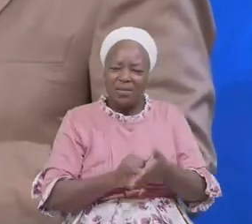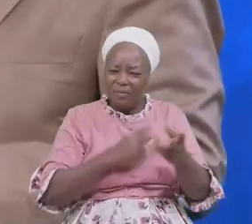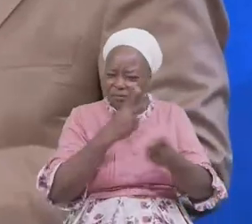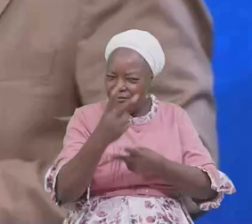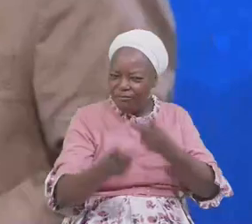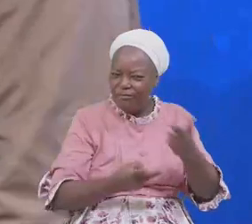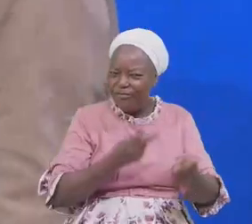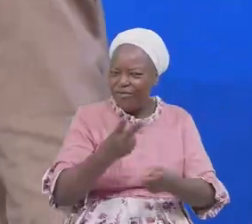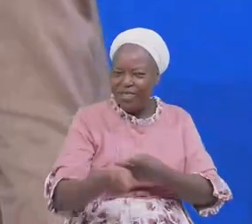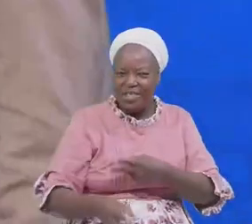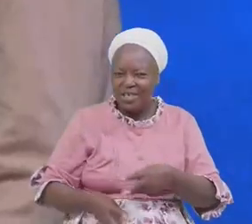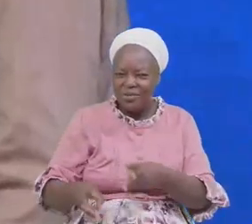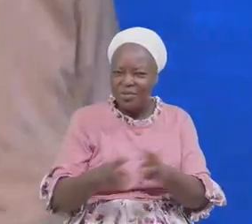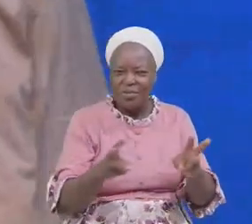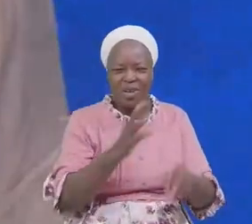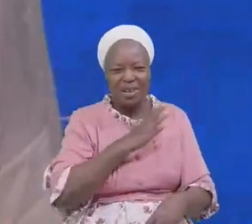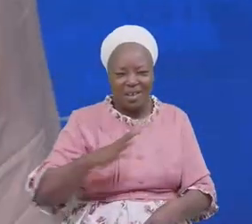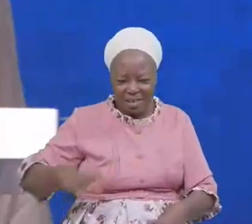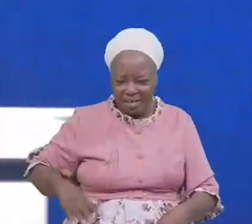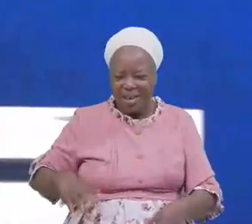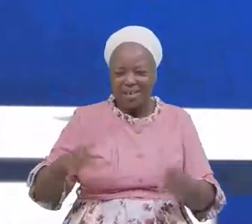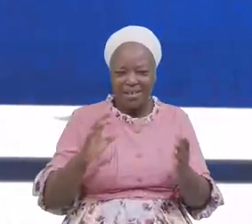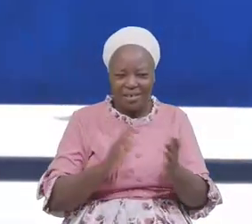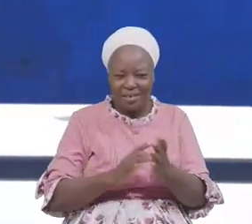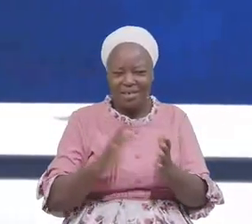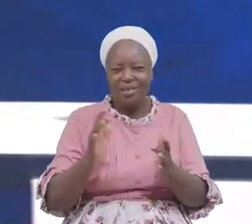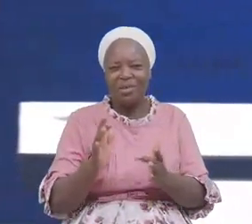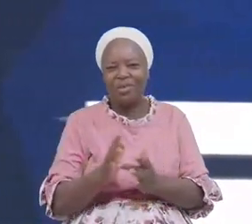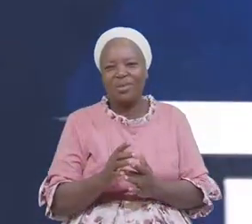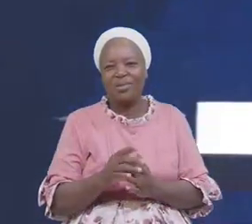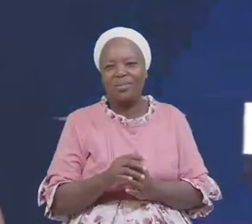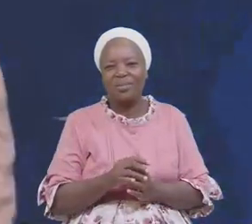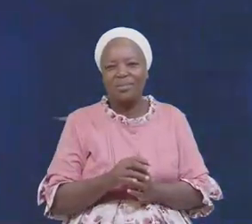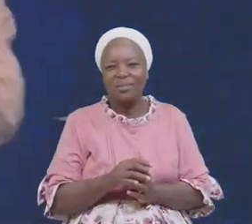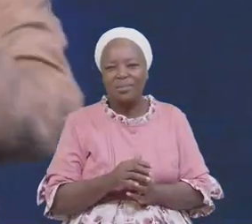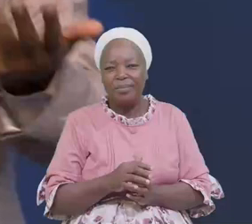Et il y avait un homme qui cherchait à recevoir la visite de Christ.